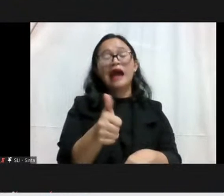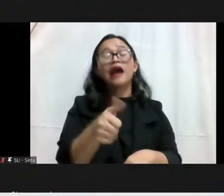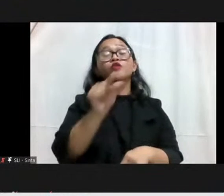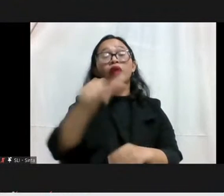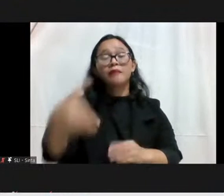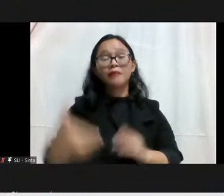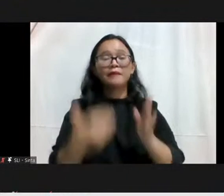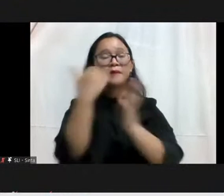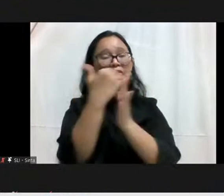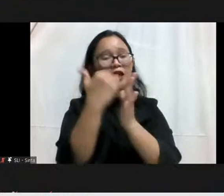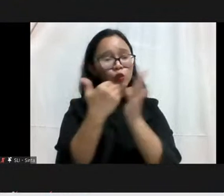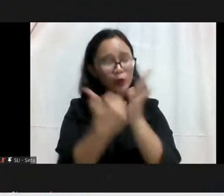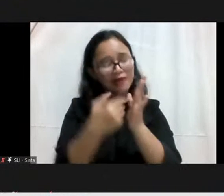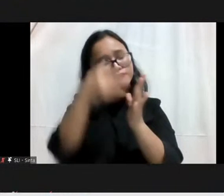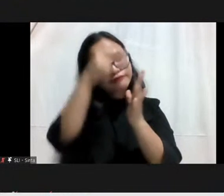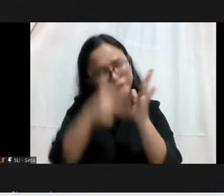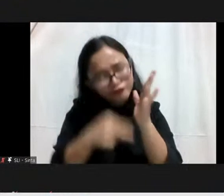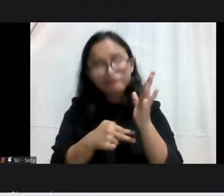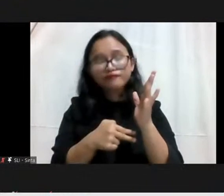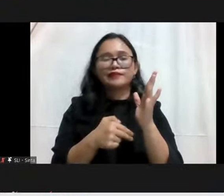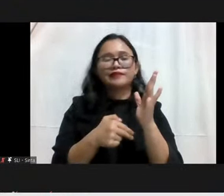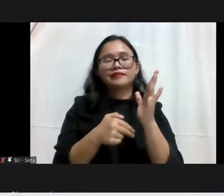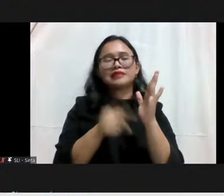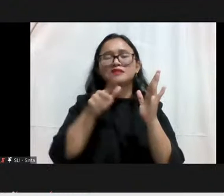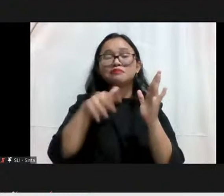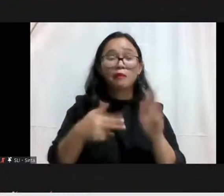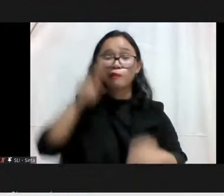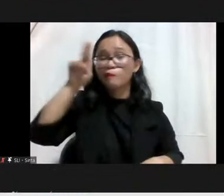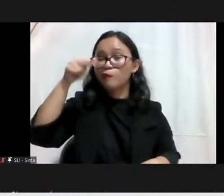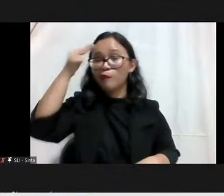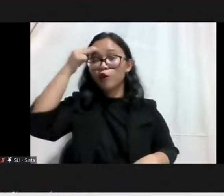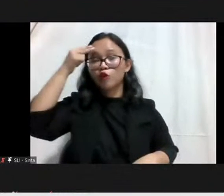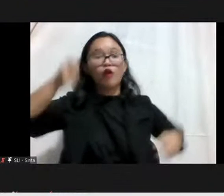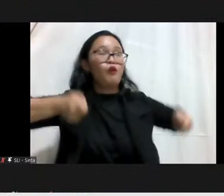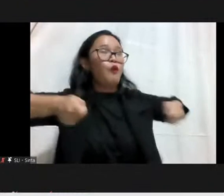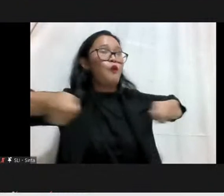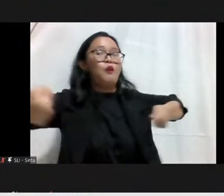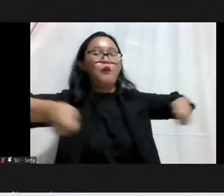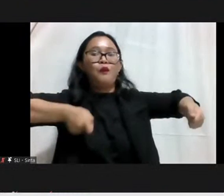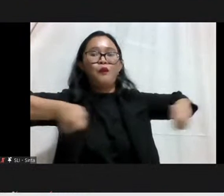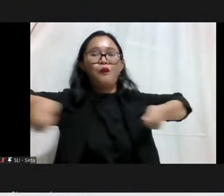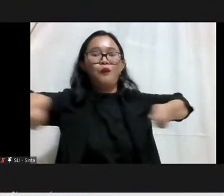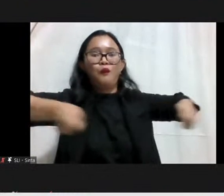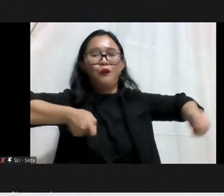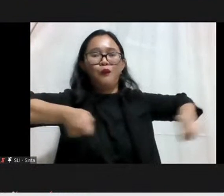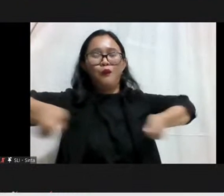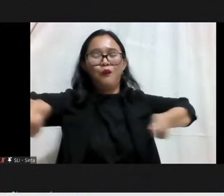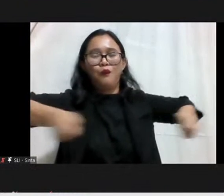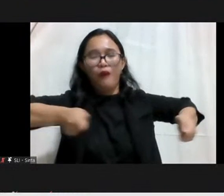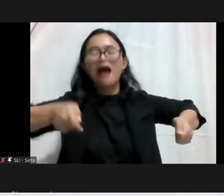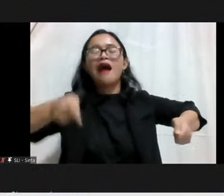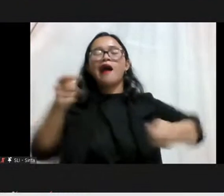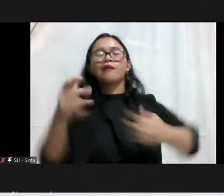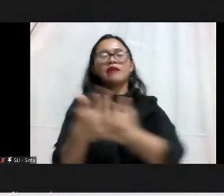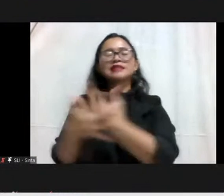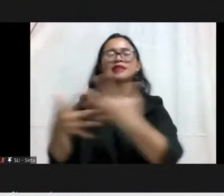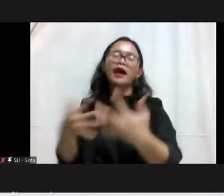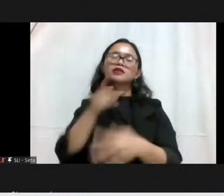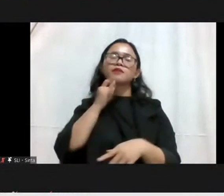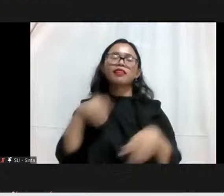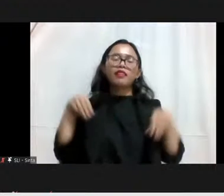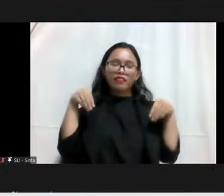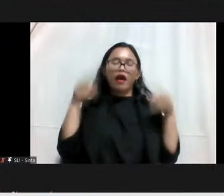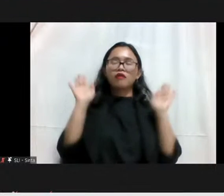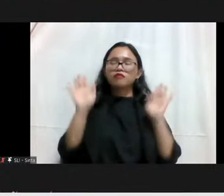karena selama ini kol di pusat ini mematikan ini selain mematikan inisiatif lokal juga menjadi ladang